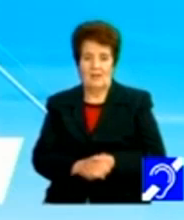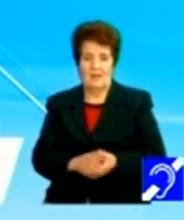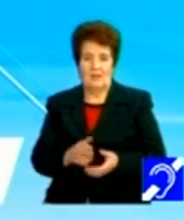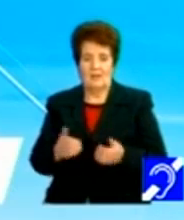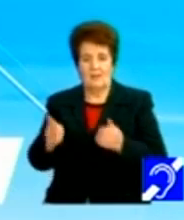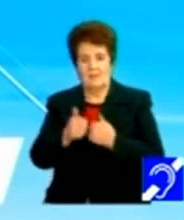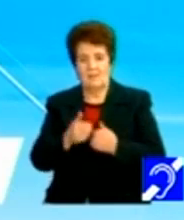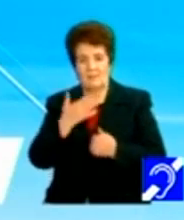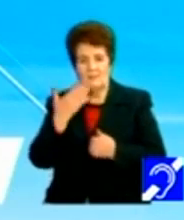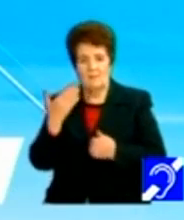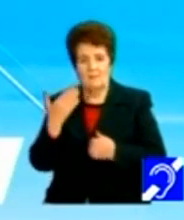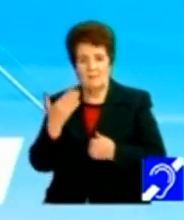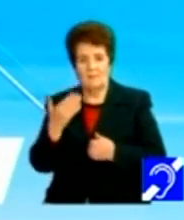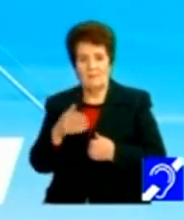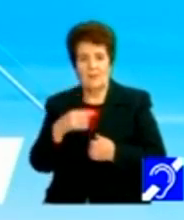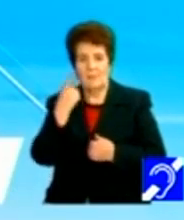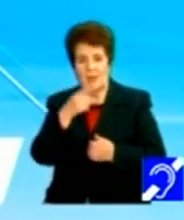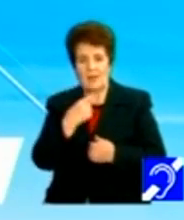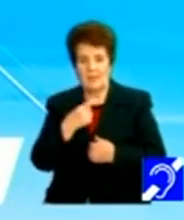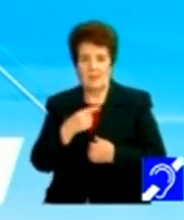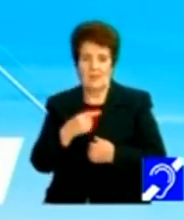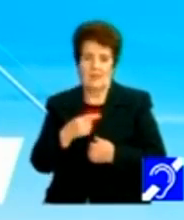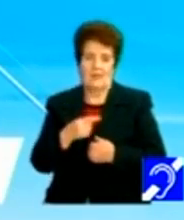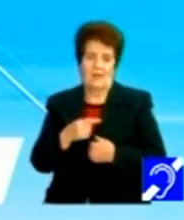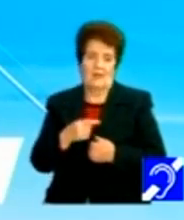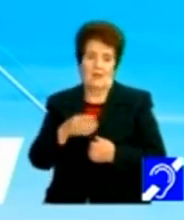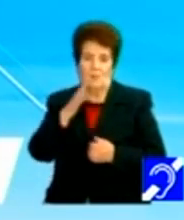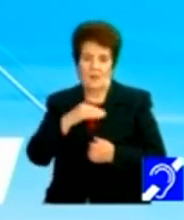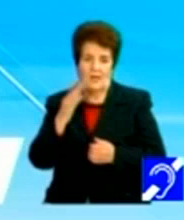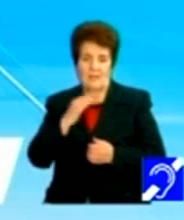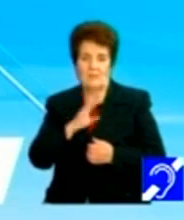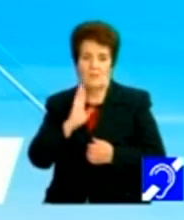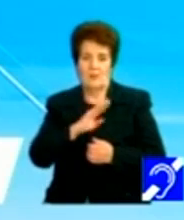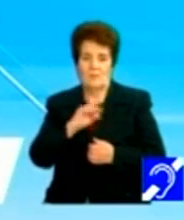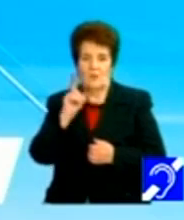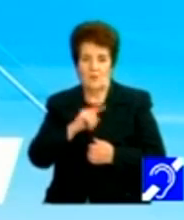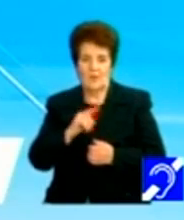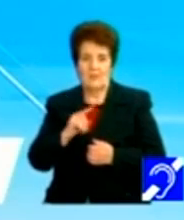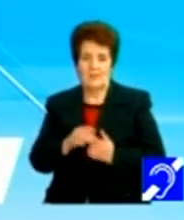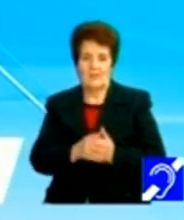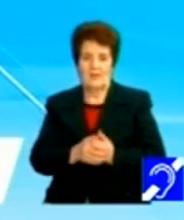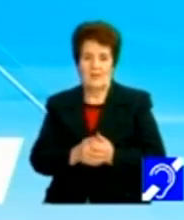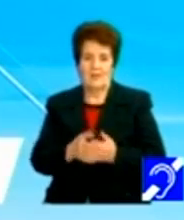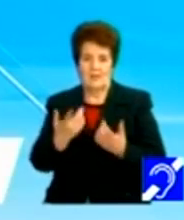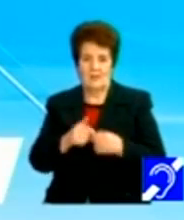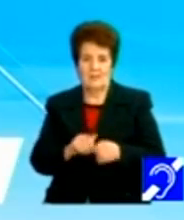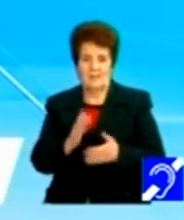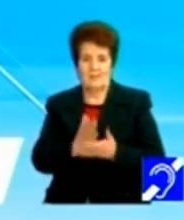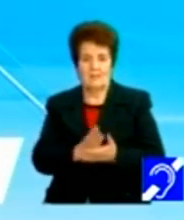de partea politică, ceea ce ține de partea personală, discut acasă cu părinții, cu mama, cu tata, cu fratele, pentru că așa este